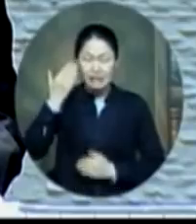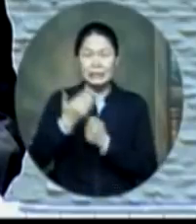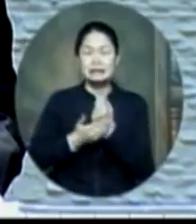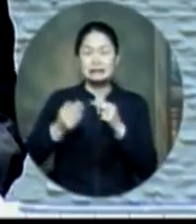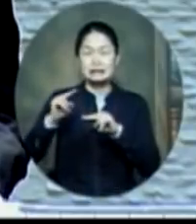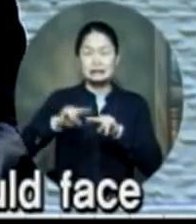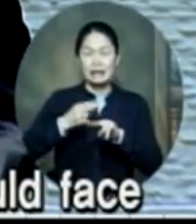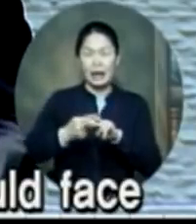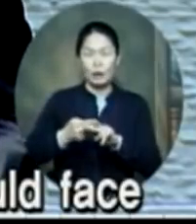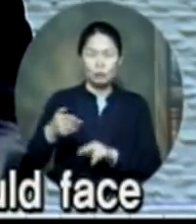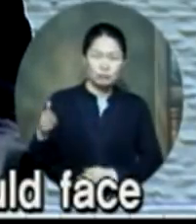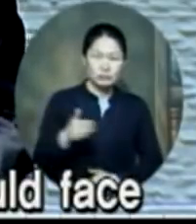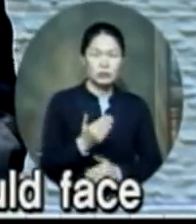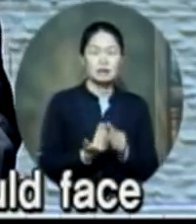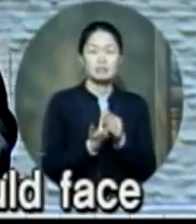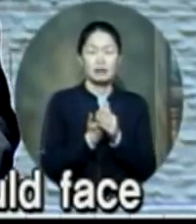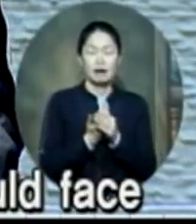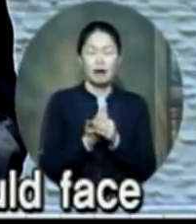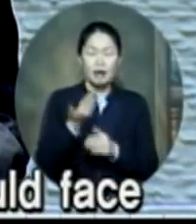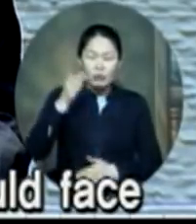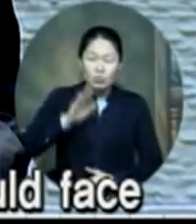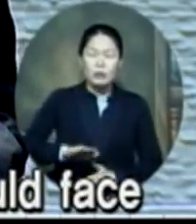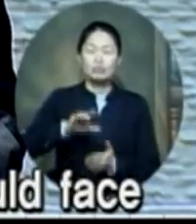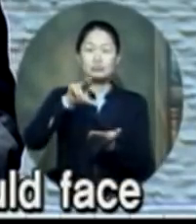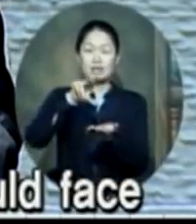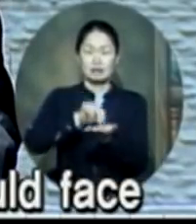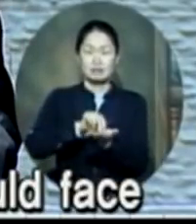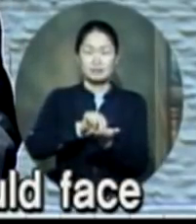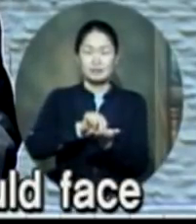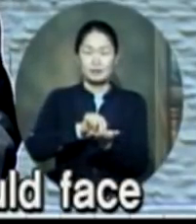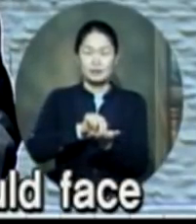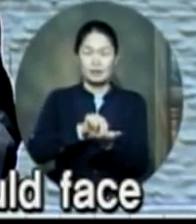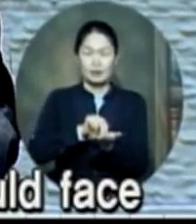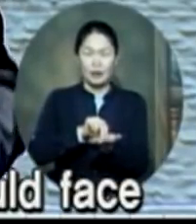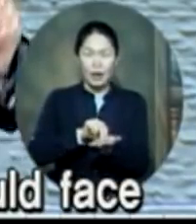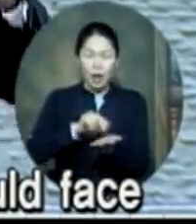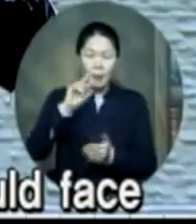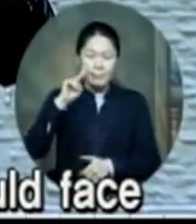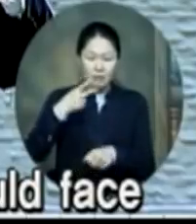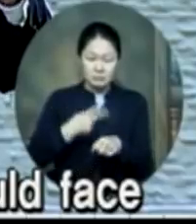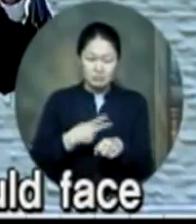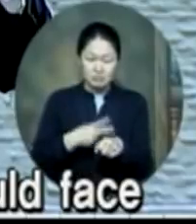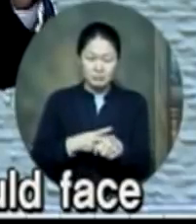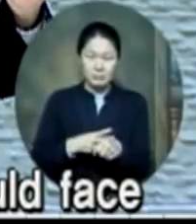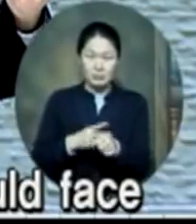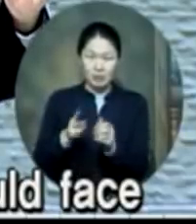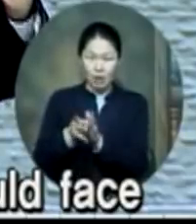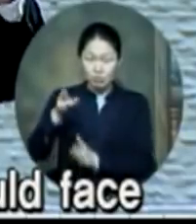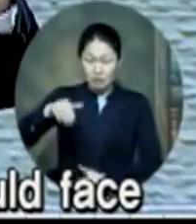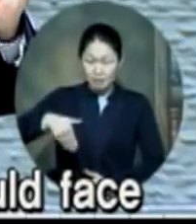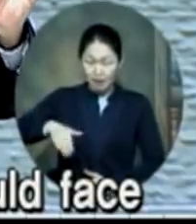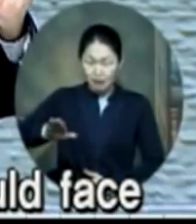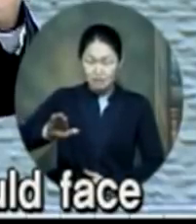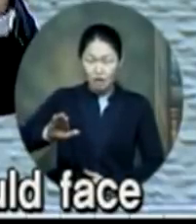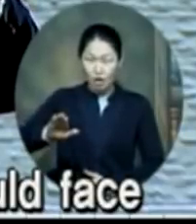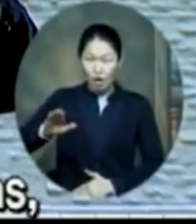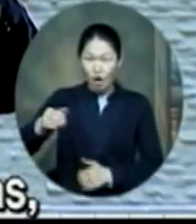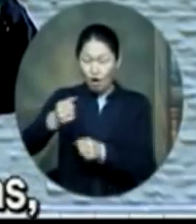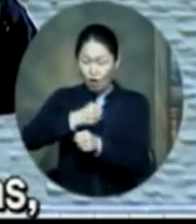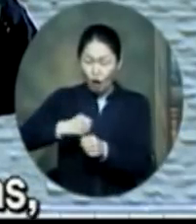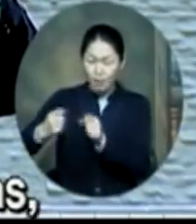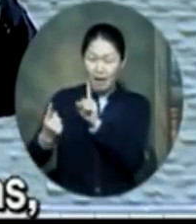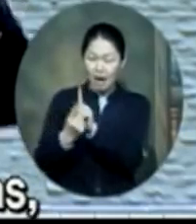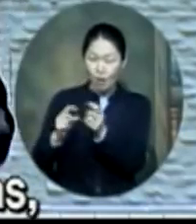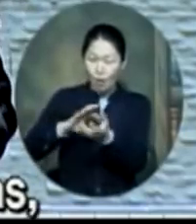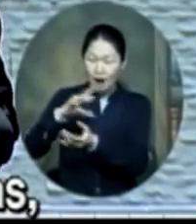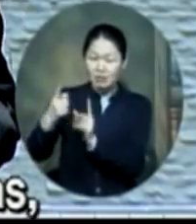것이죠. 자, 그런데 문제는 사도 바울이 예루살렘에 올라가서 결박을 당하고 환난을 당하는